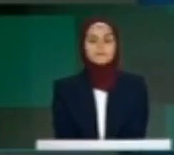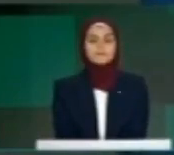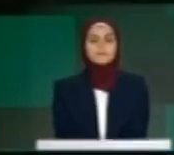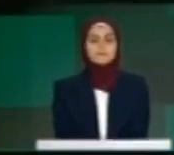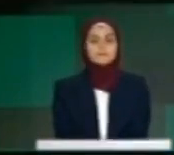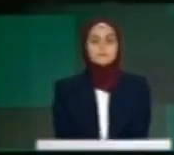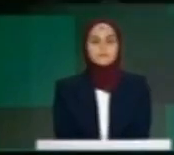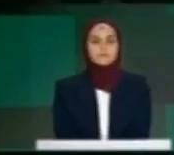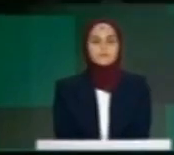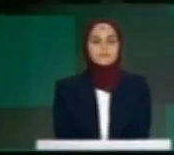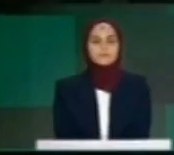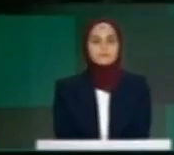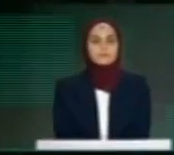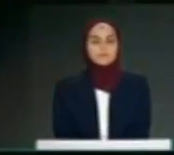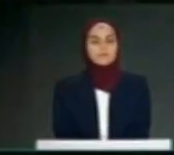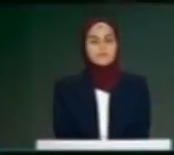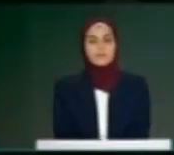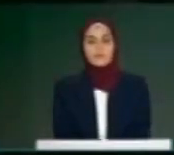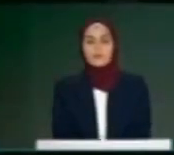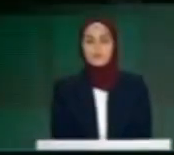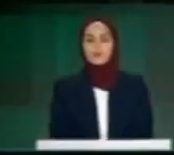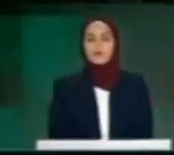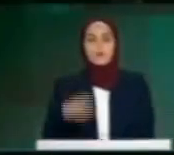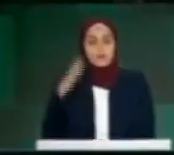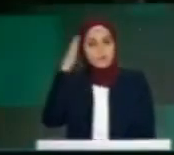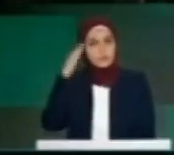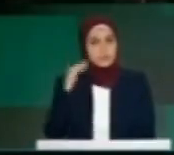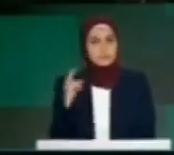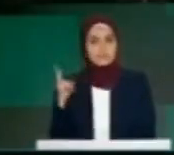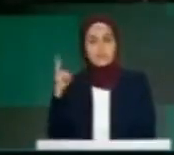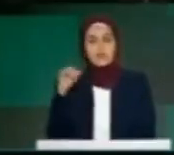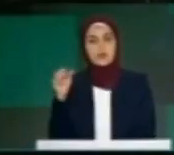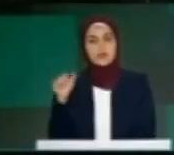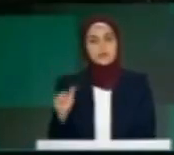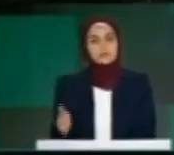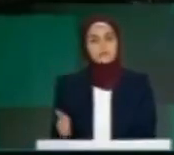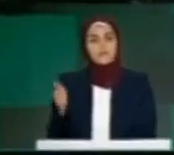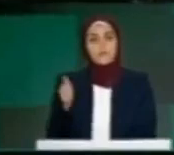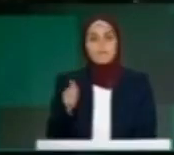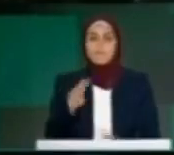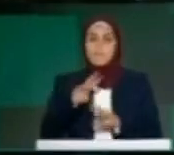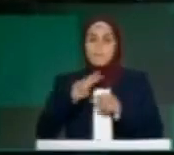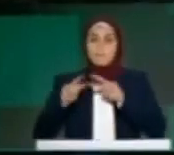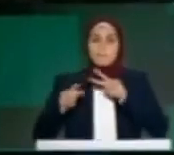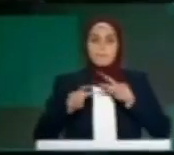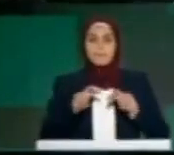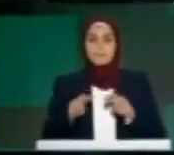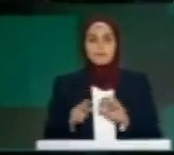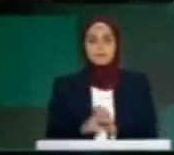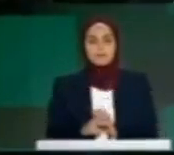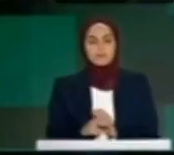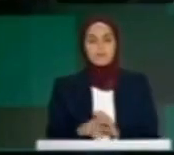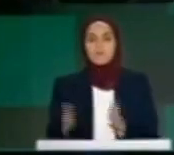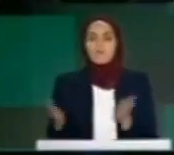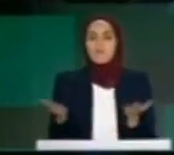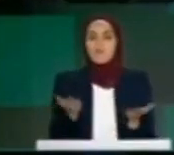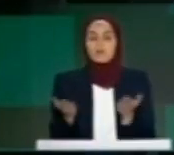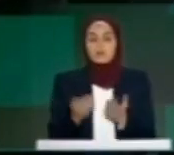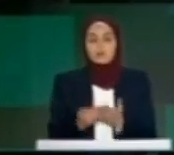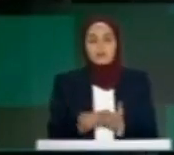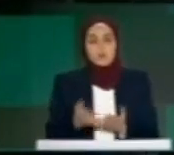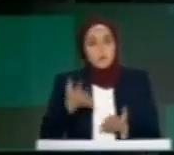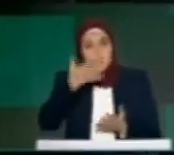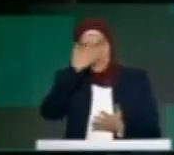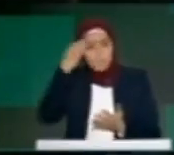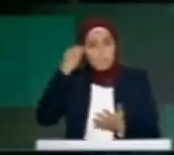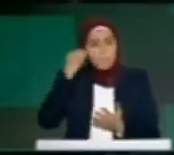الاستاذ رضا السيد حسن بحثت ماجستير القانون العام بدات رحله تعليمها من فصول محو الاميه بتصميم